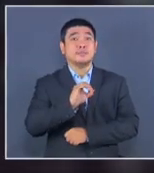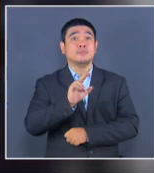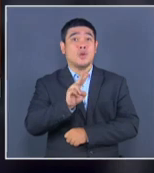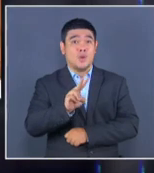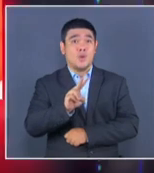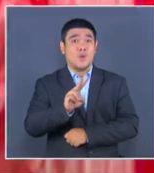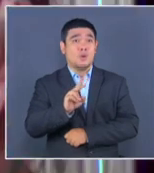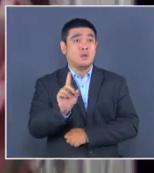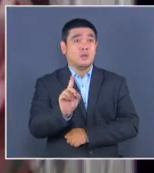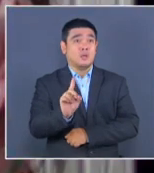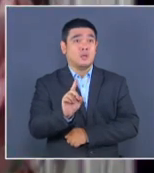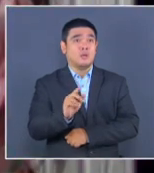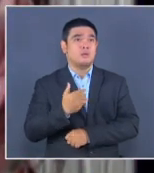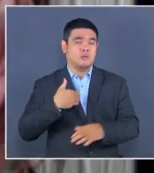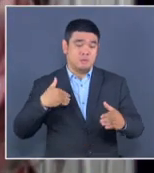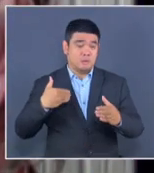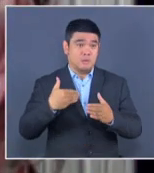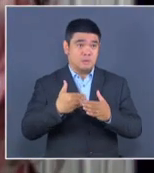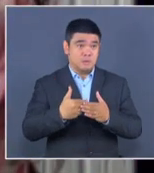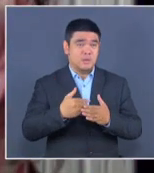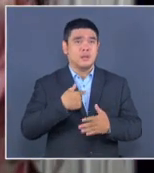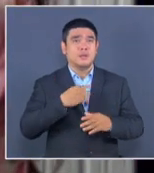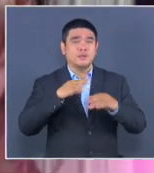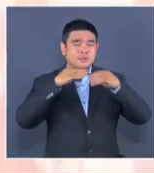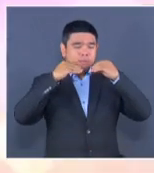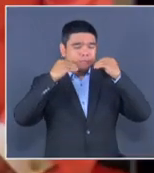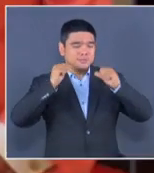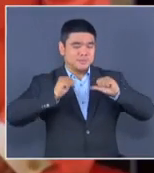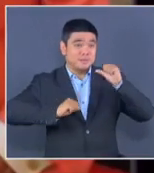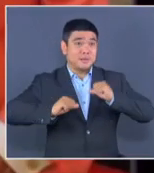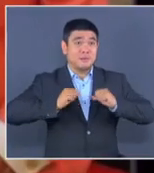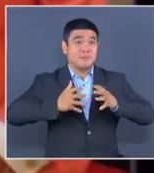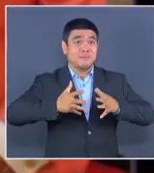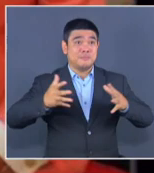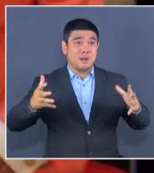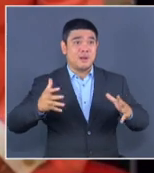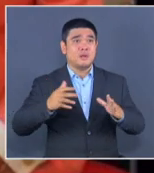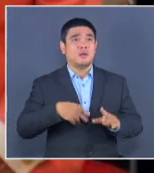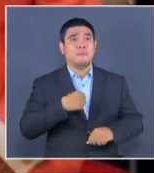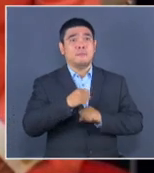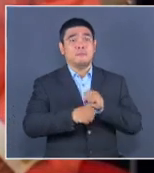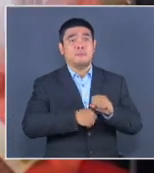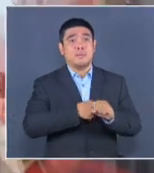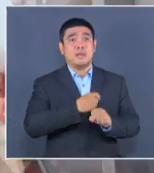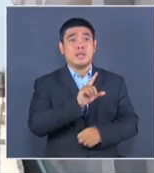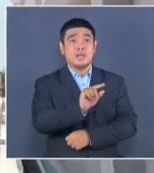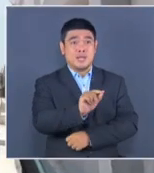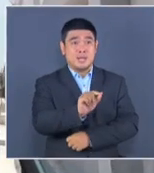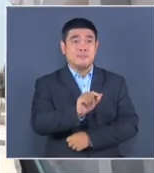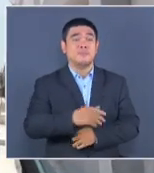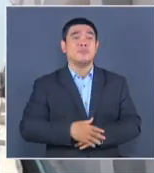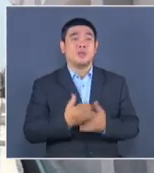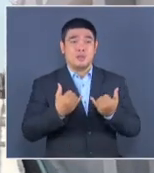2552ได้ชัดเจนที่ผ่านมาต้อไกรศรีสร้างรอยยิ้มผ่านจอแก้วให้คนดูมาแล้วกว่า2ทศวรรษ